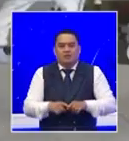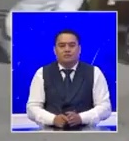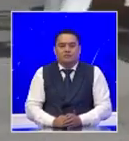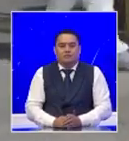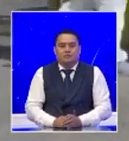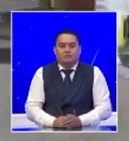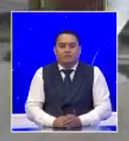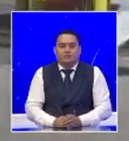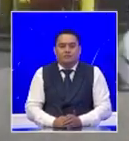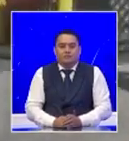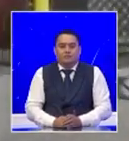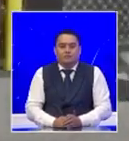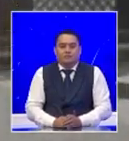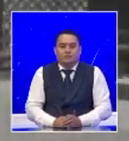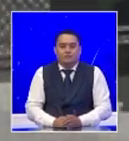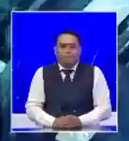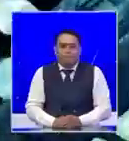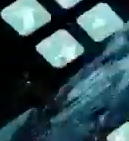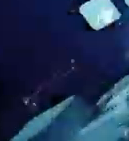федеральной власти.